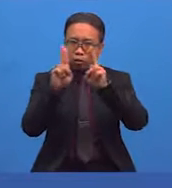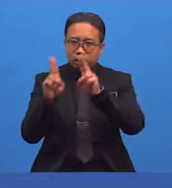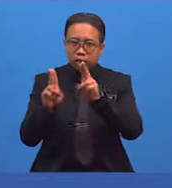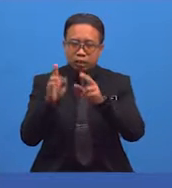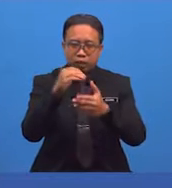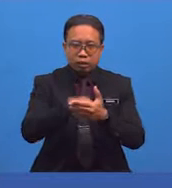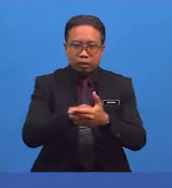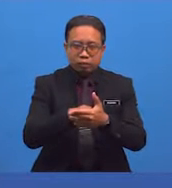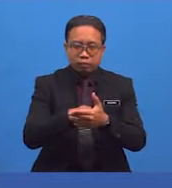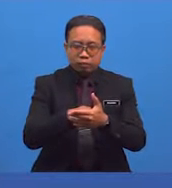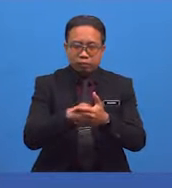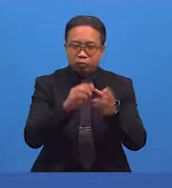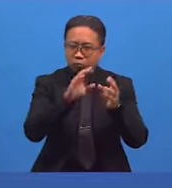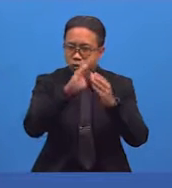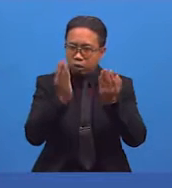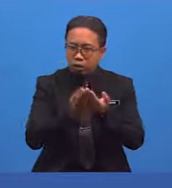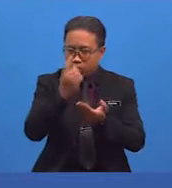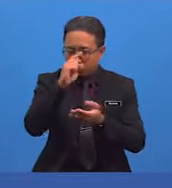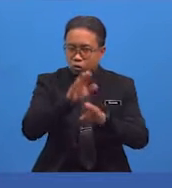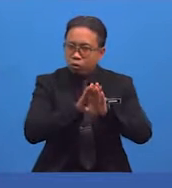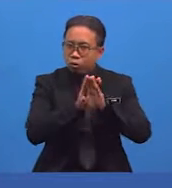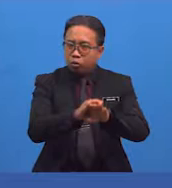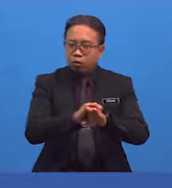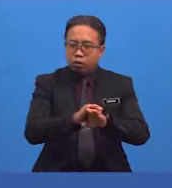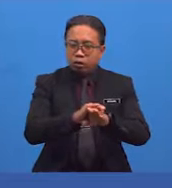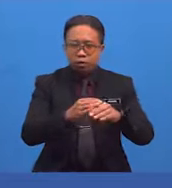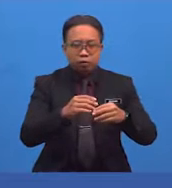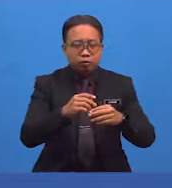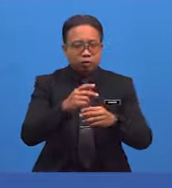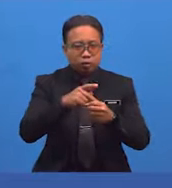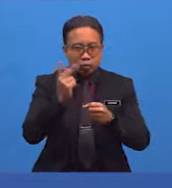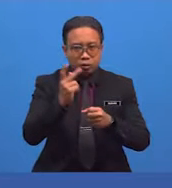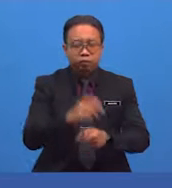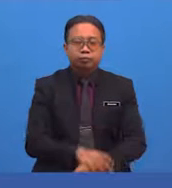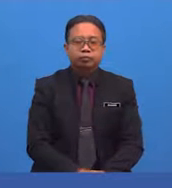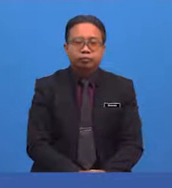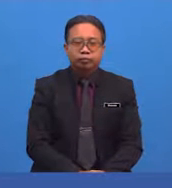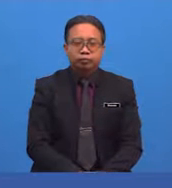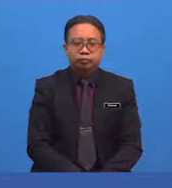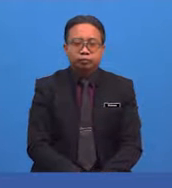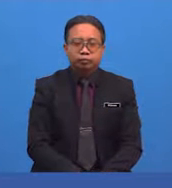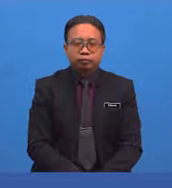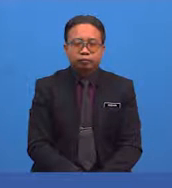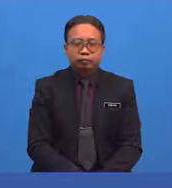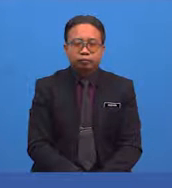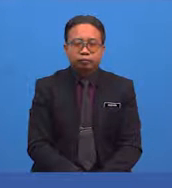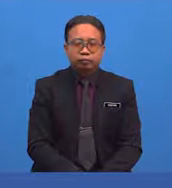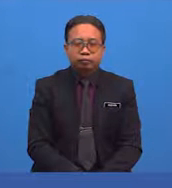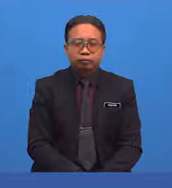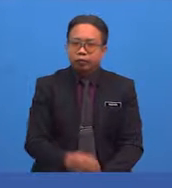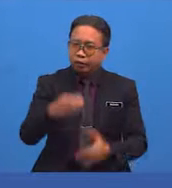dalam bola pingpong ini untuk menolak dindingnya keluar. Bagaimana caranya? Bagus,